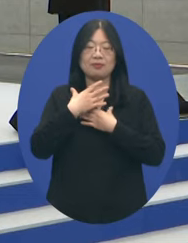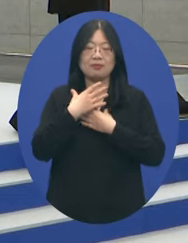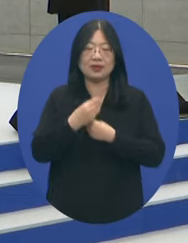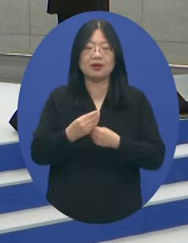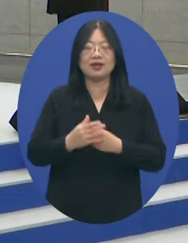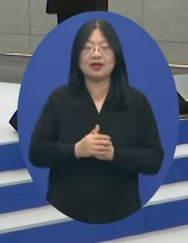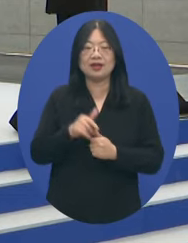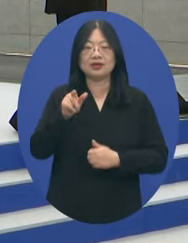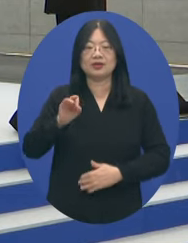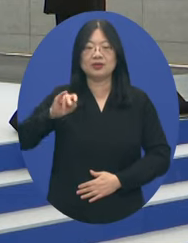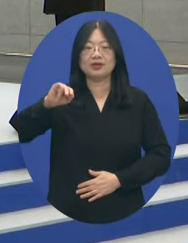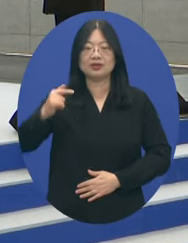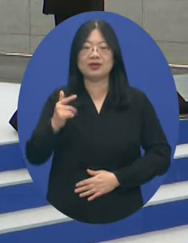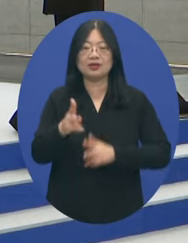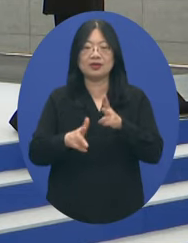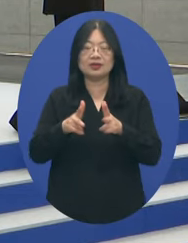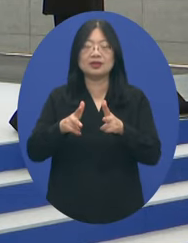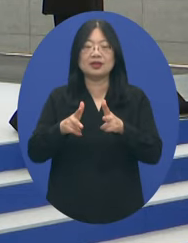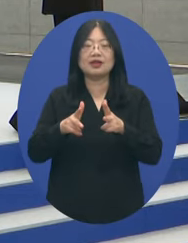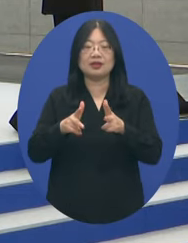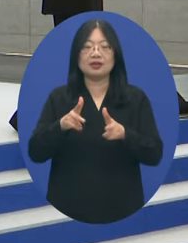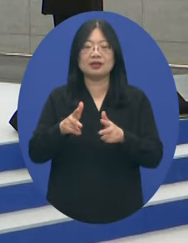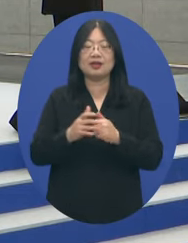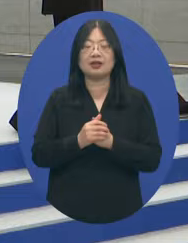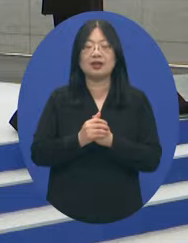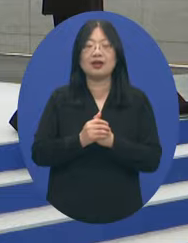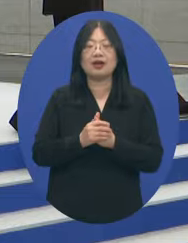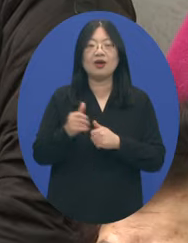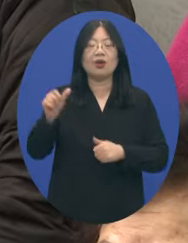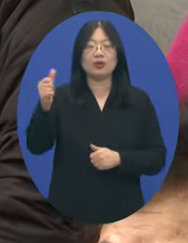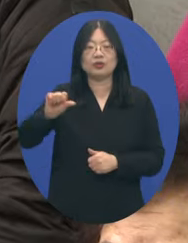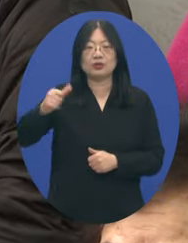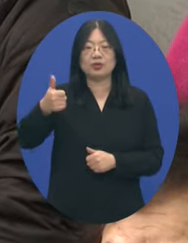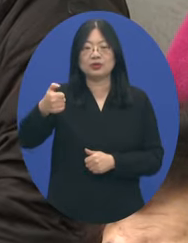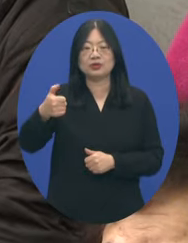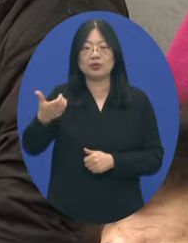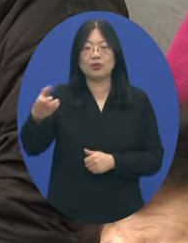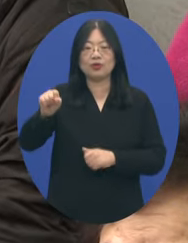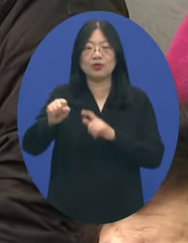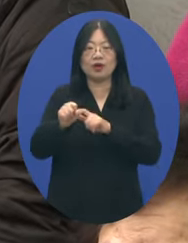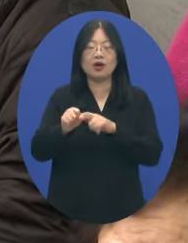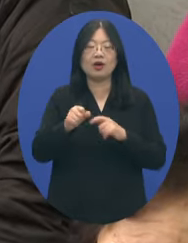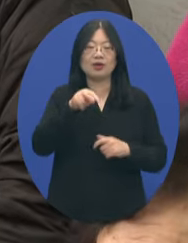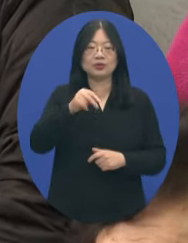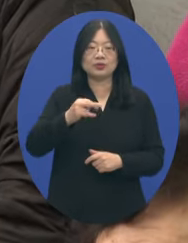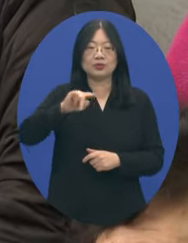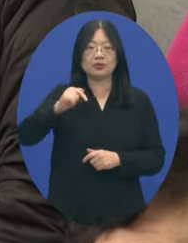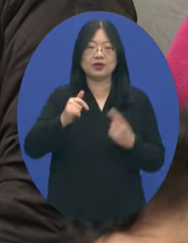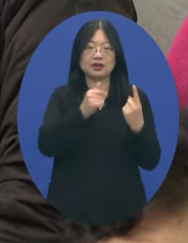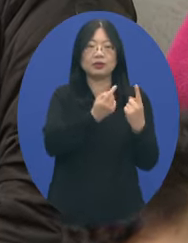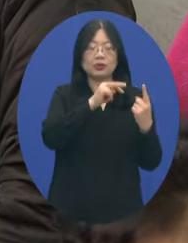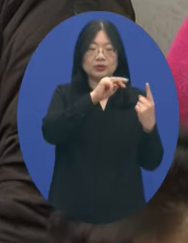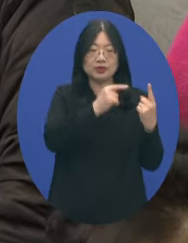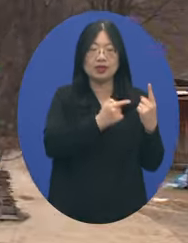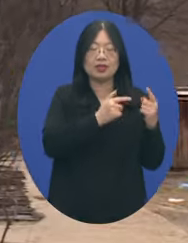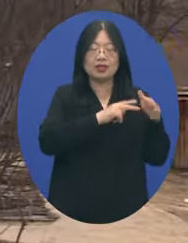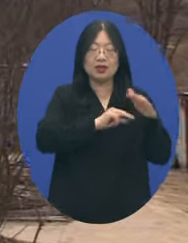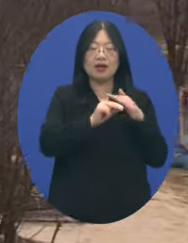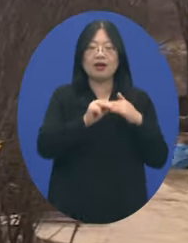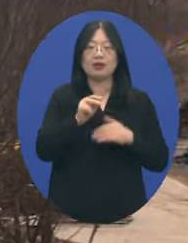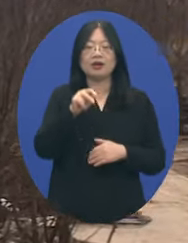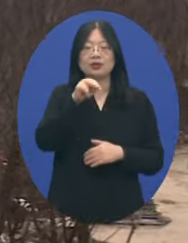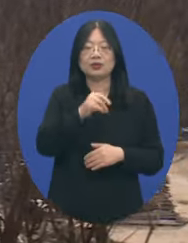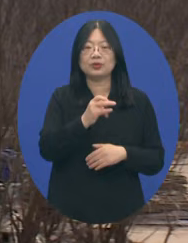편해졌습니다 경원선 전철화 사업은 사업비 5,555 원을 투입해 수도권 1호선 전철을 소요산에서